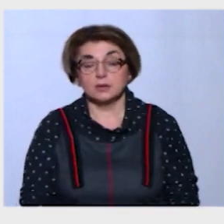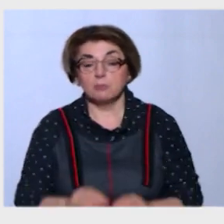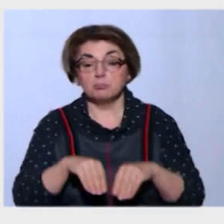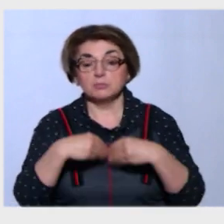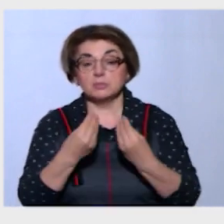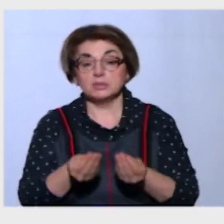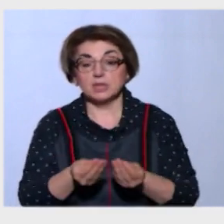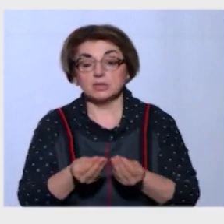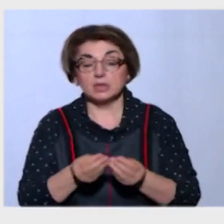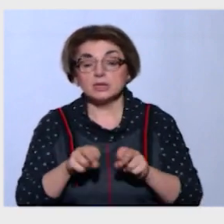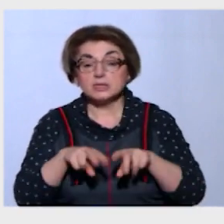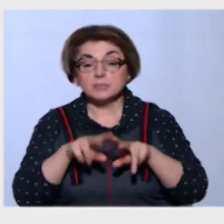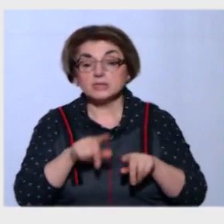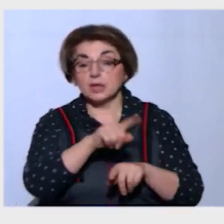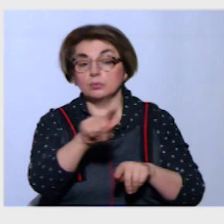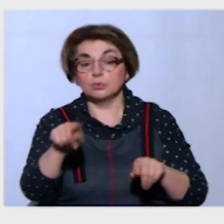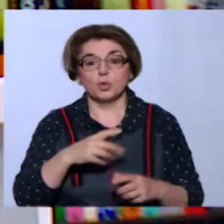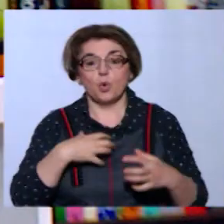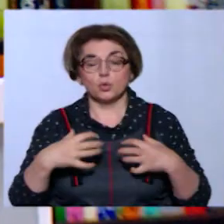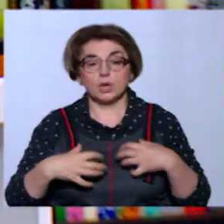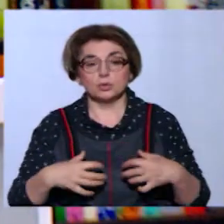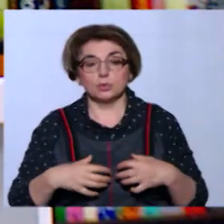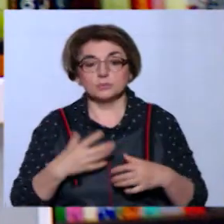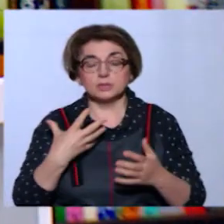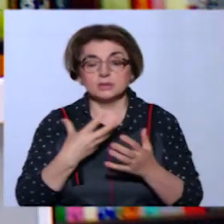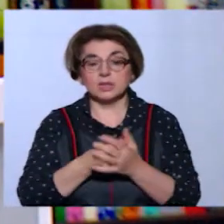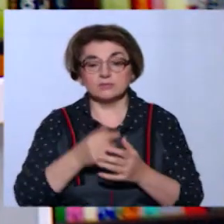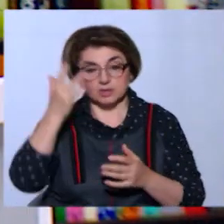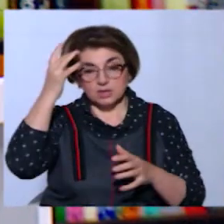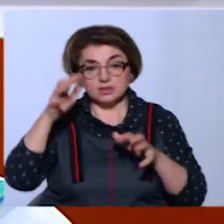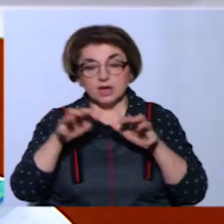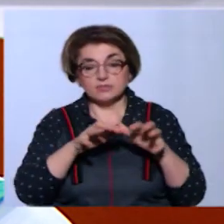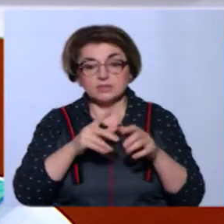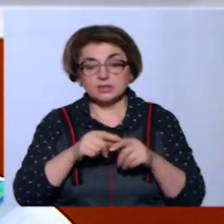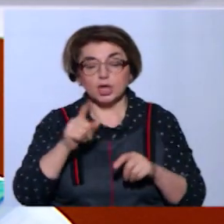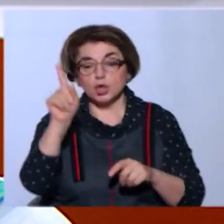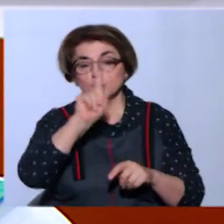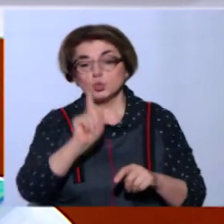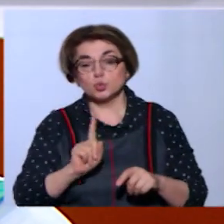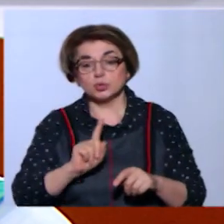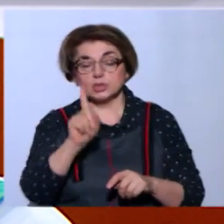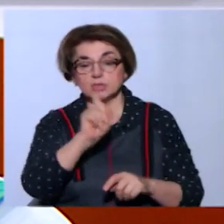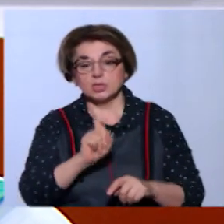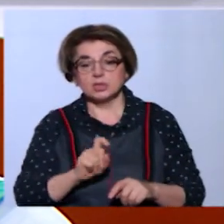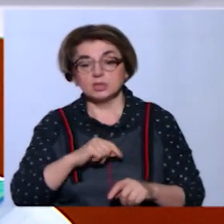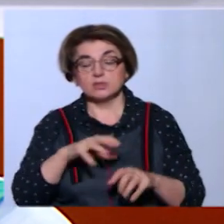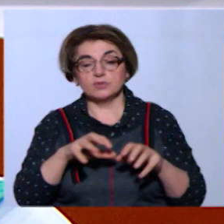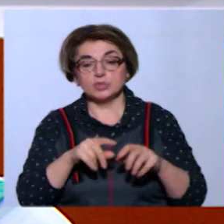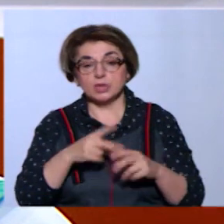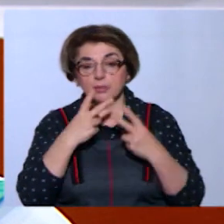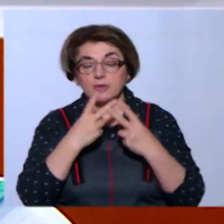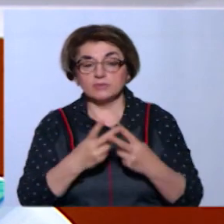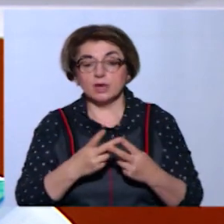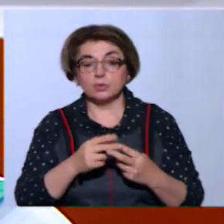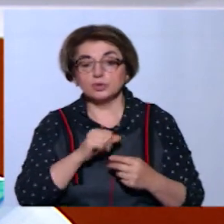მიტანა პერიფერიული ორგანოებიდან თავისა და ზურგის ტვინში. ეხლა განვიხილოთ